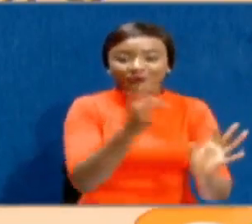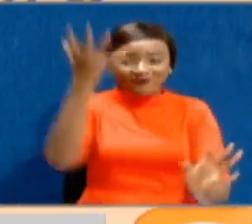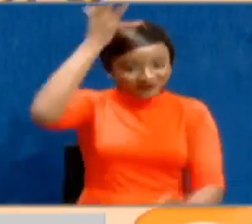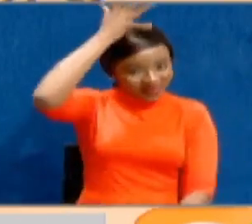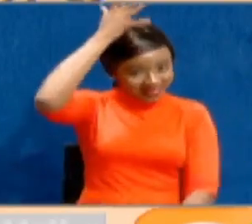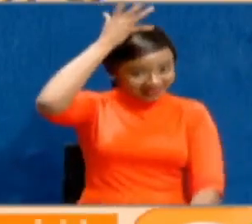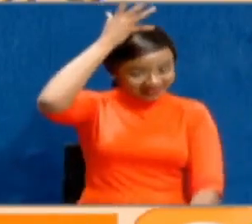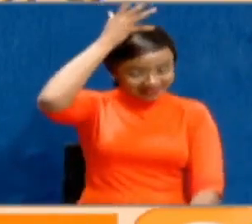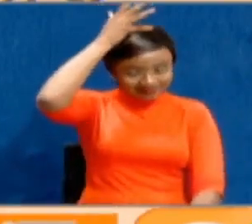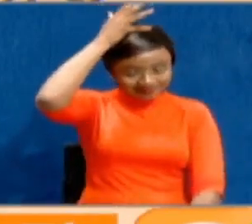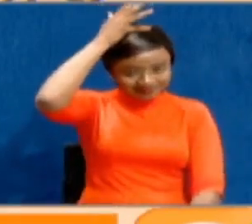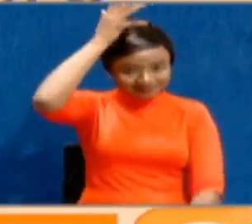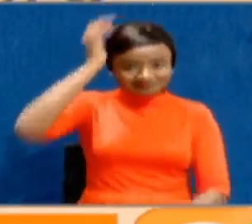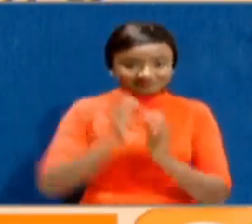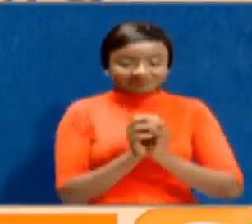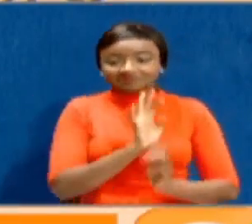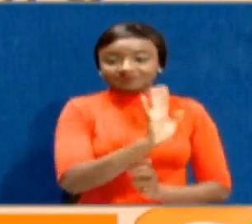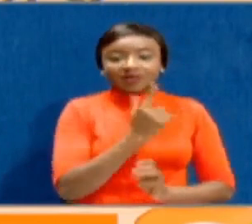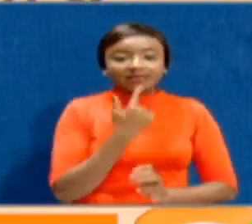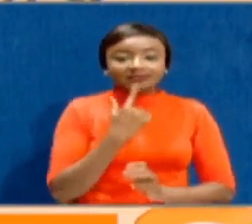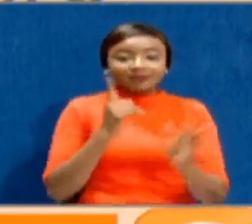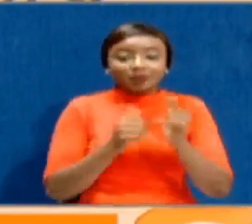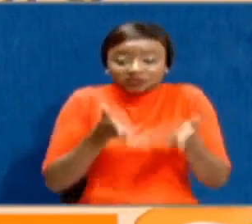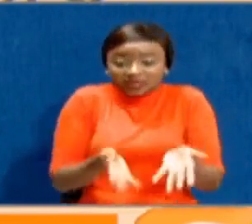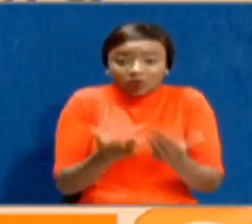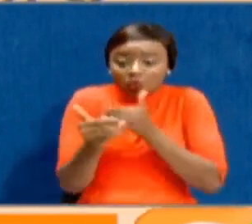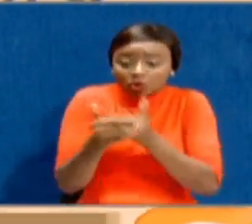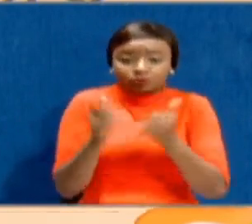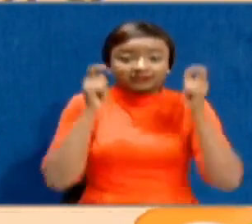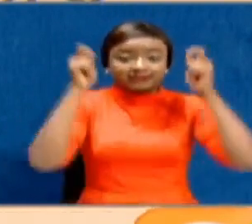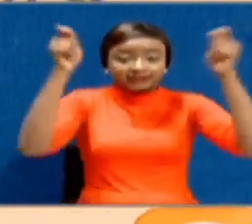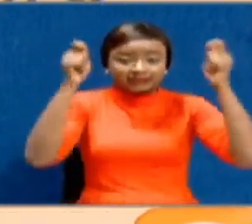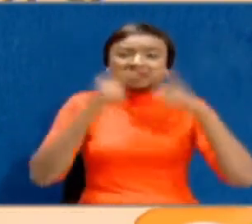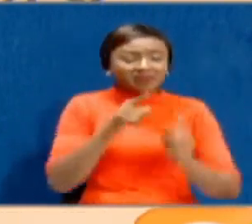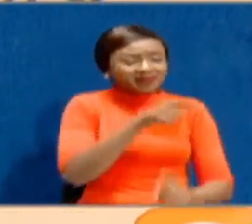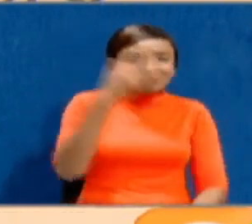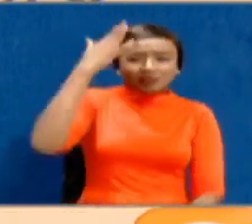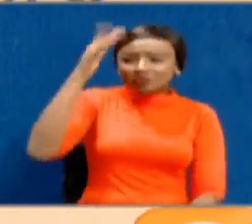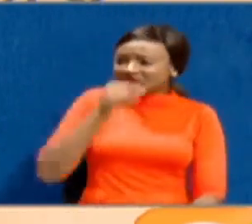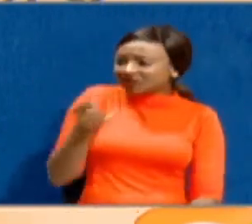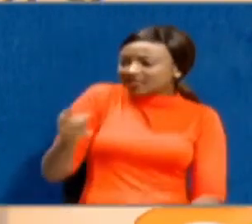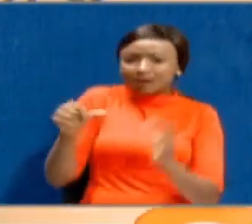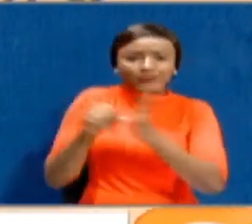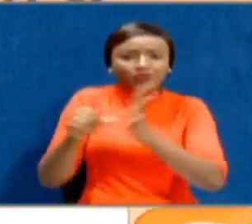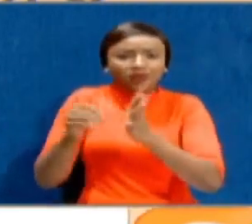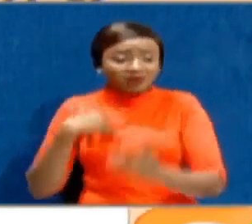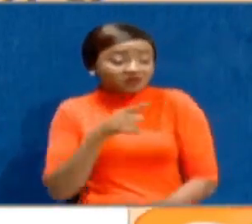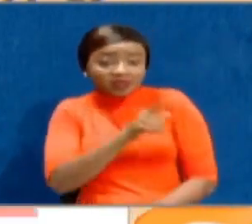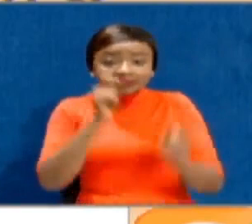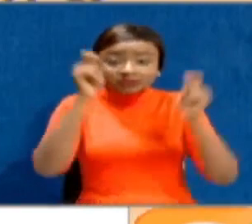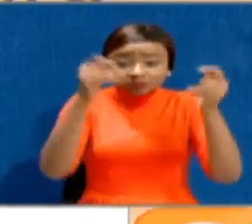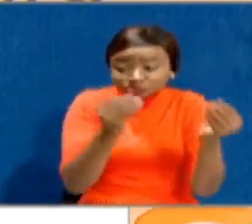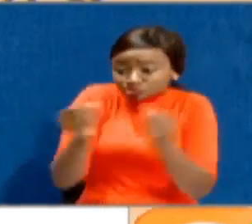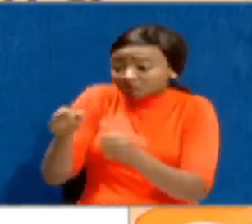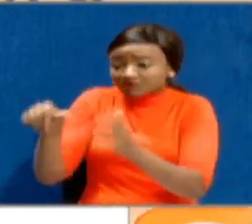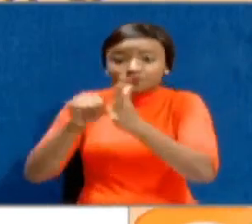the nurses union is now saying they call a strike and they know the problem we are in. So how will the strike sort